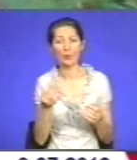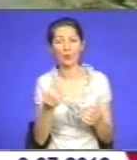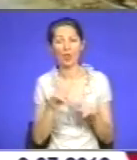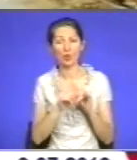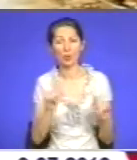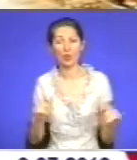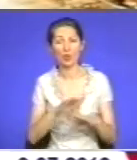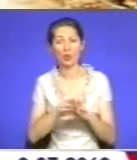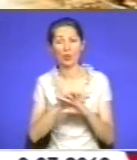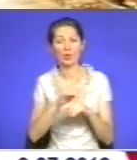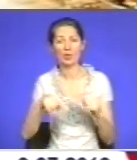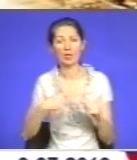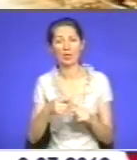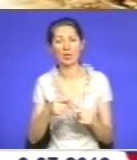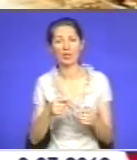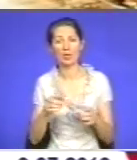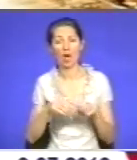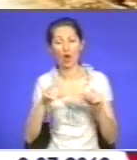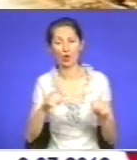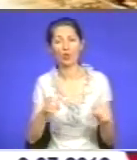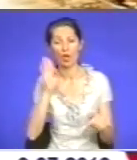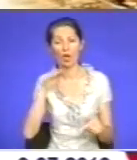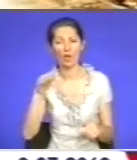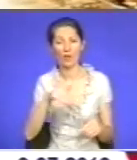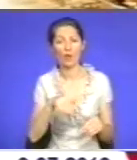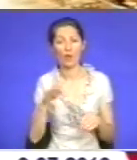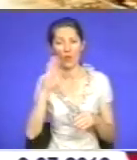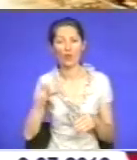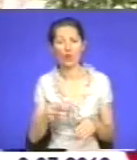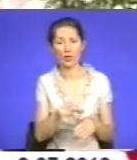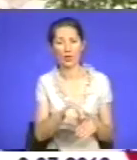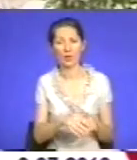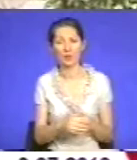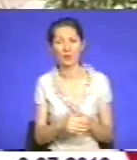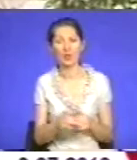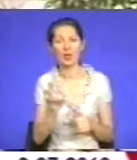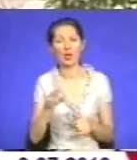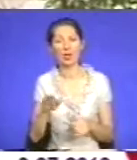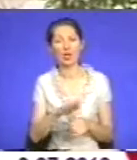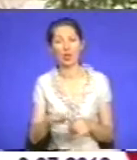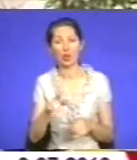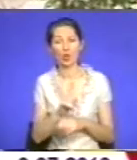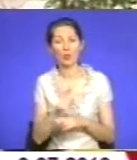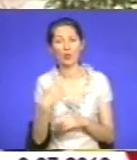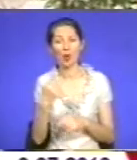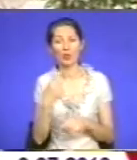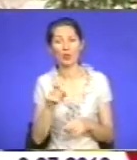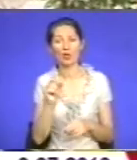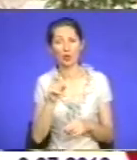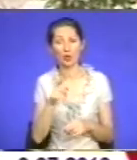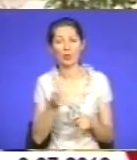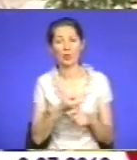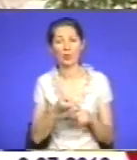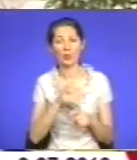Розповсюджується шкідник через ґрунт і стічні води, зауважує Вікторія Чугрій. На території Тернопільської області золотиста картопляна